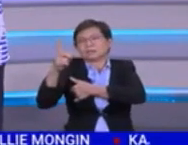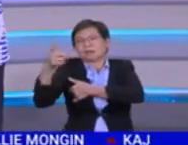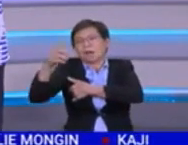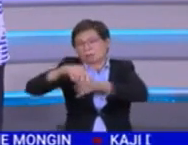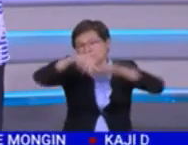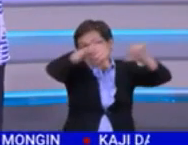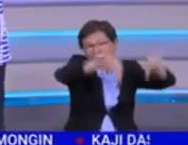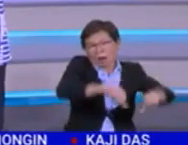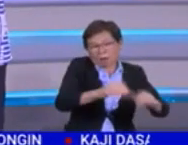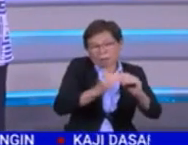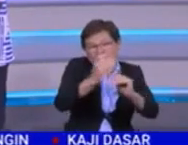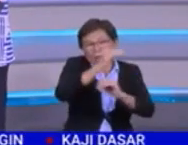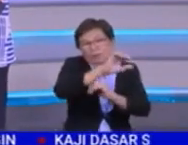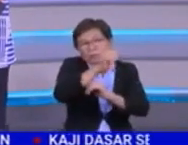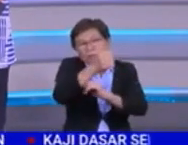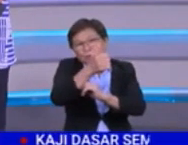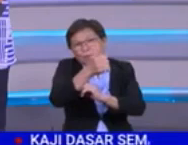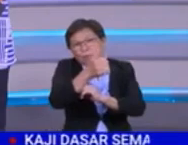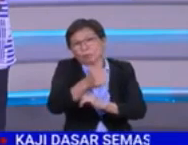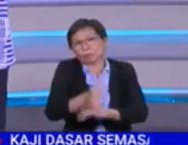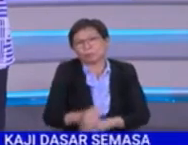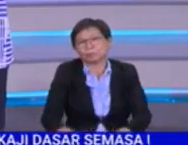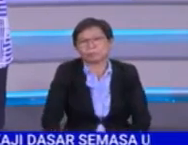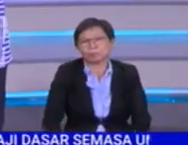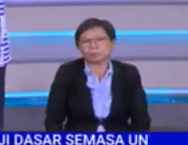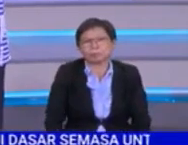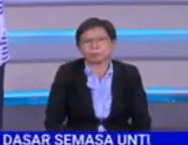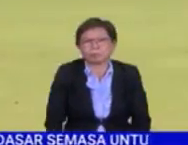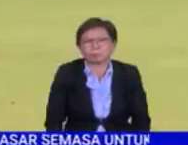adm8n kelebihan 10 weekend